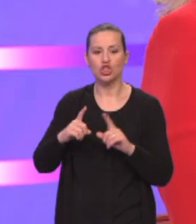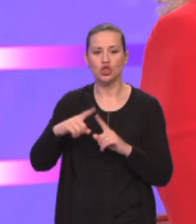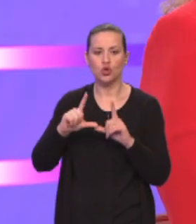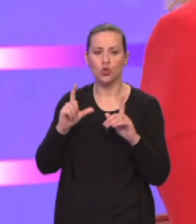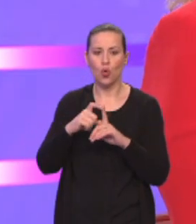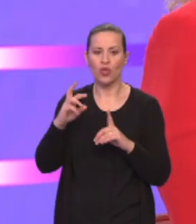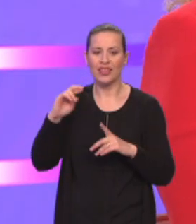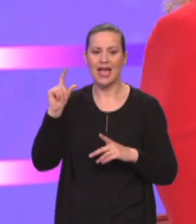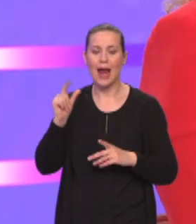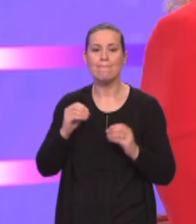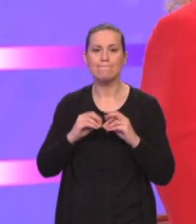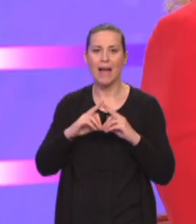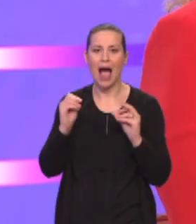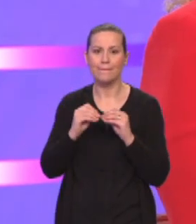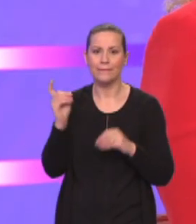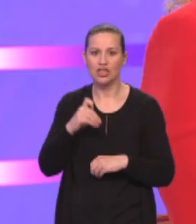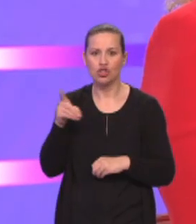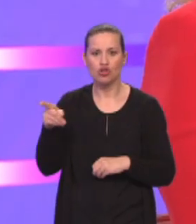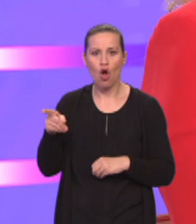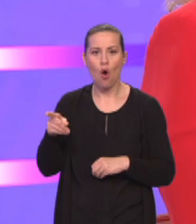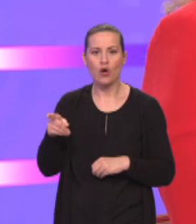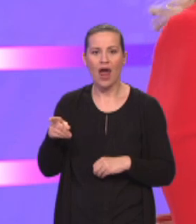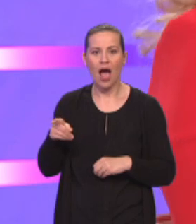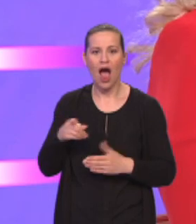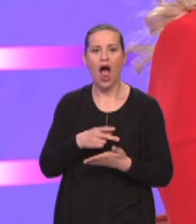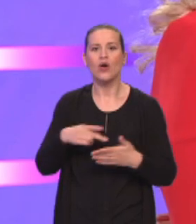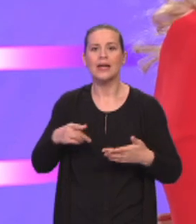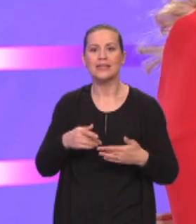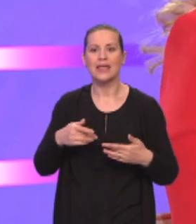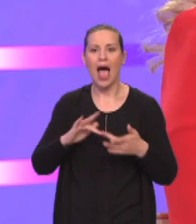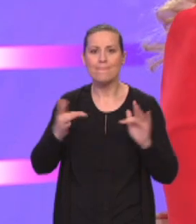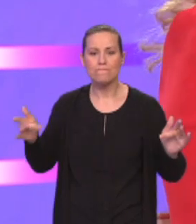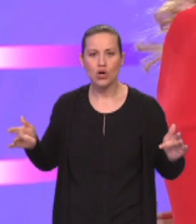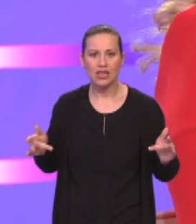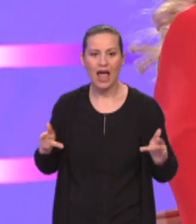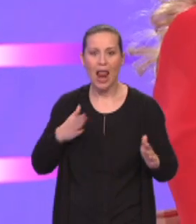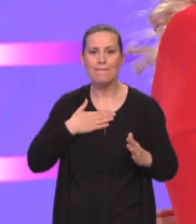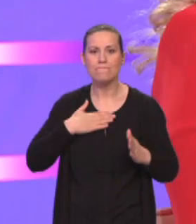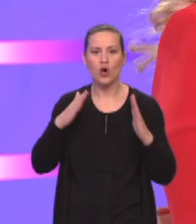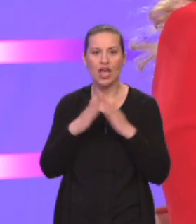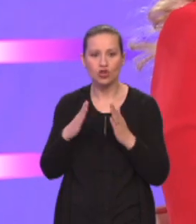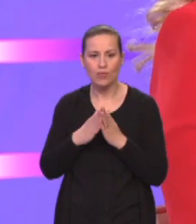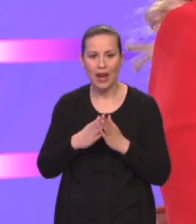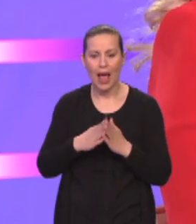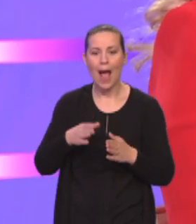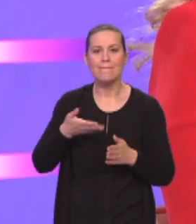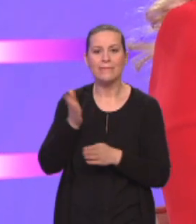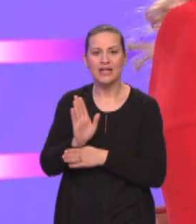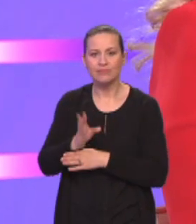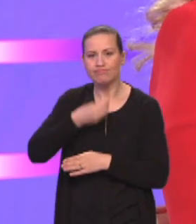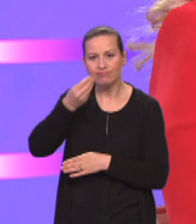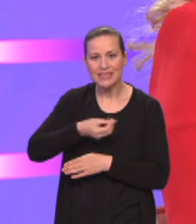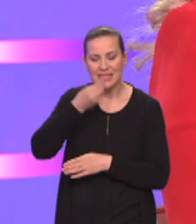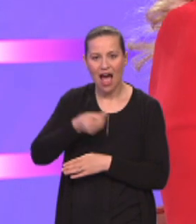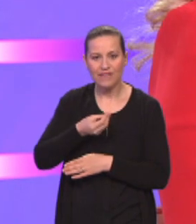Babić, urednica portala Moja domovina, predstavnica Hrvata u Savjetu Vlade Republike Hrvatske za Hrvate izvan